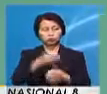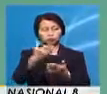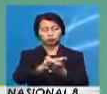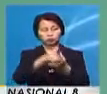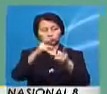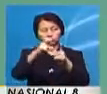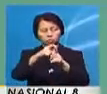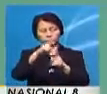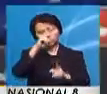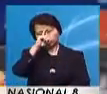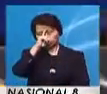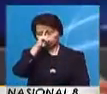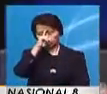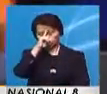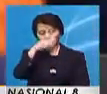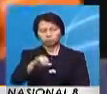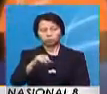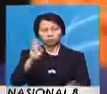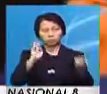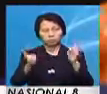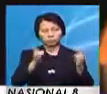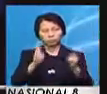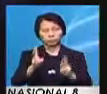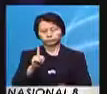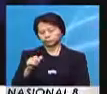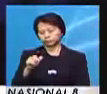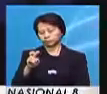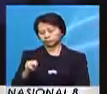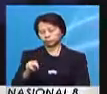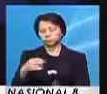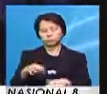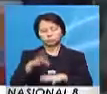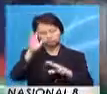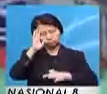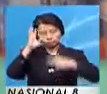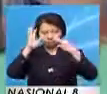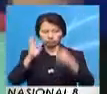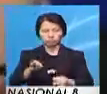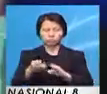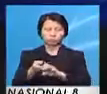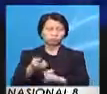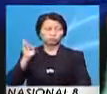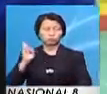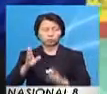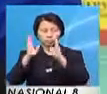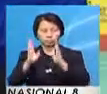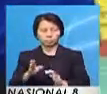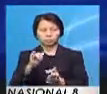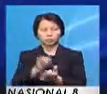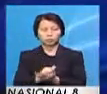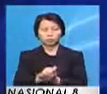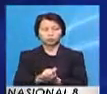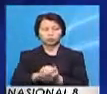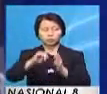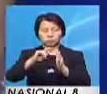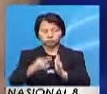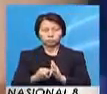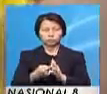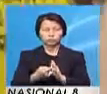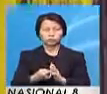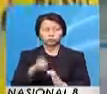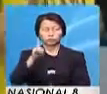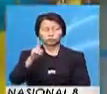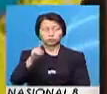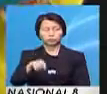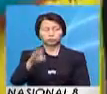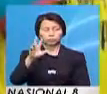India. Pemain beregu campuran Tan Ek Guan juga membuat keputusan meninggalkan badan induk itu berkuat kuasa